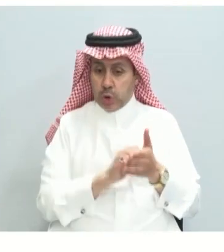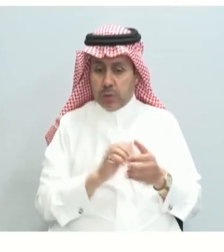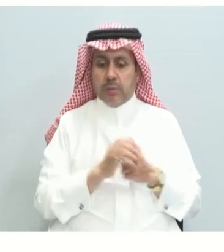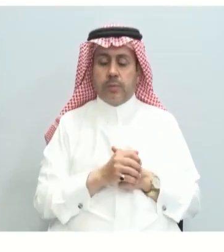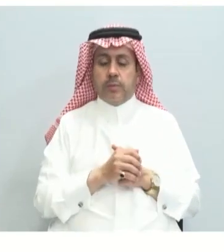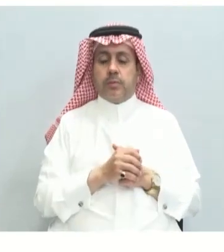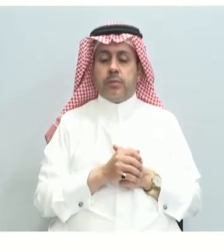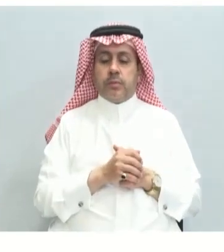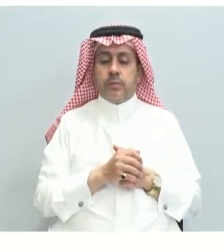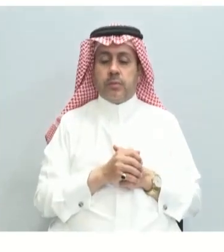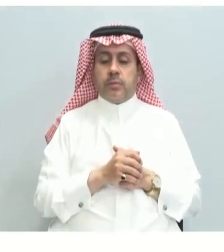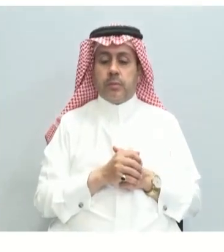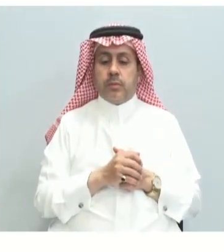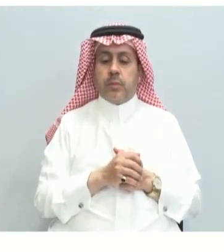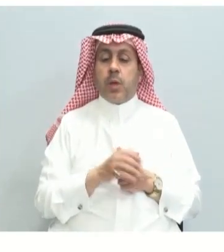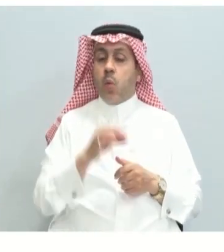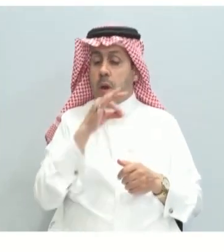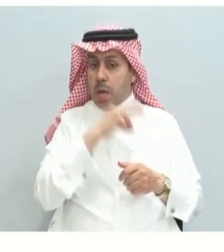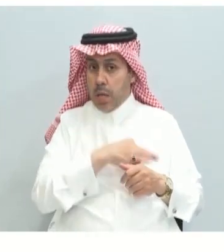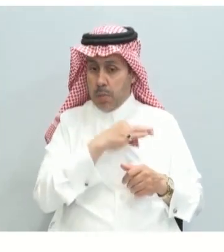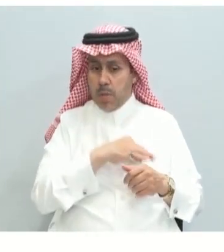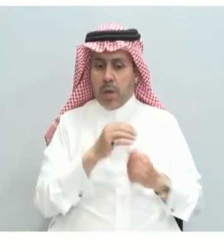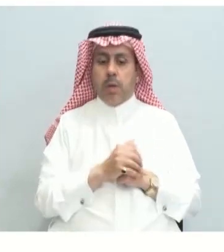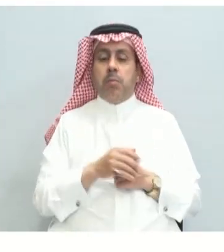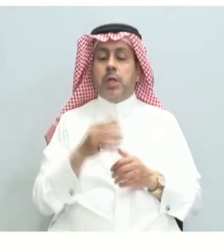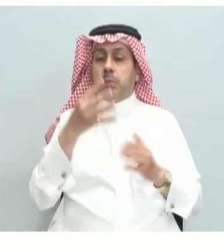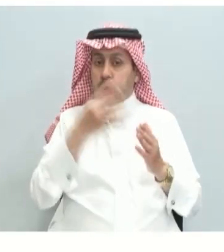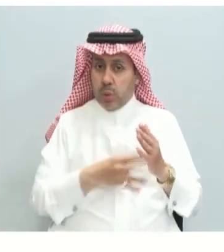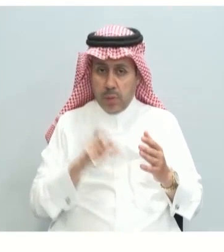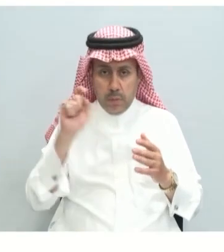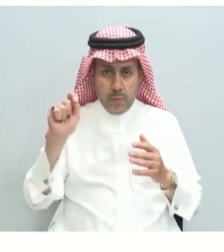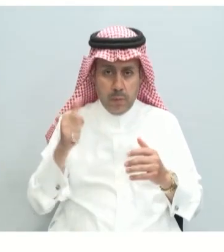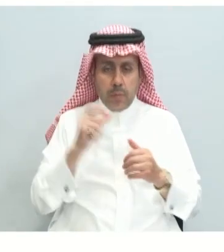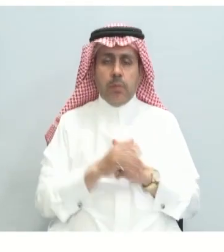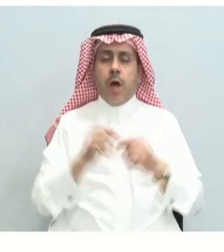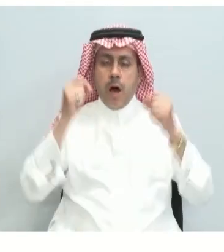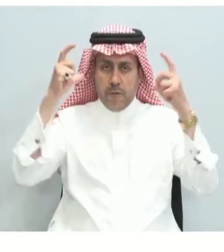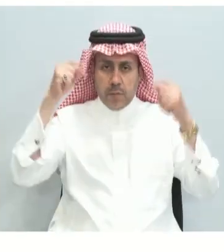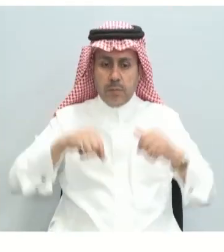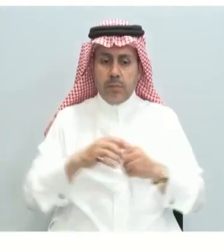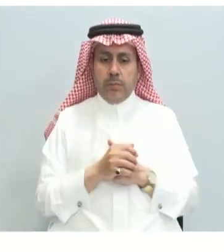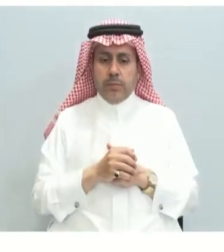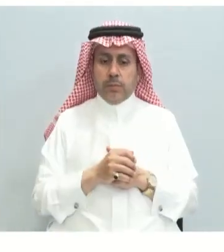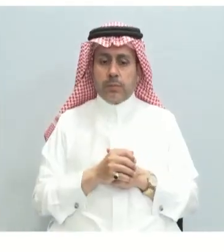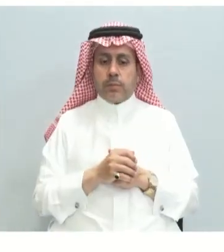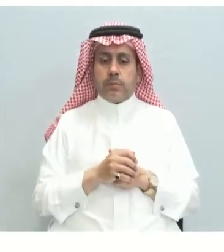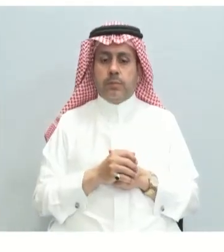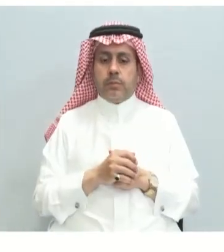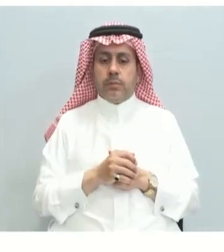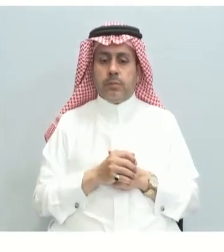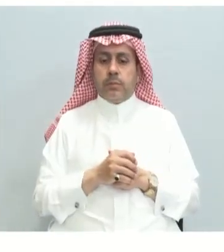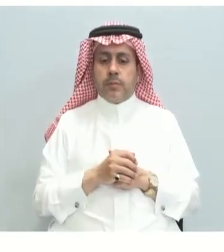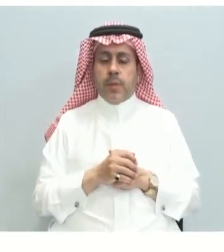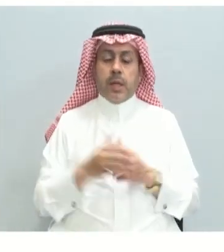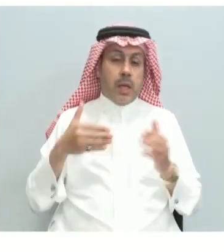يكون أحسنتم، حتى يكون وفق هدي النبي صلى الله عليه وسلم، وأخيرا ذكرنا الحكمة من مشروعية